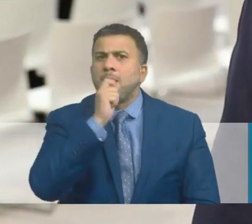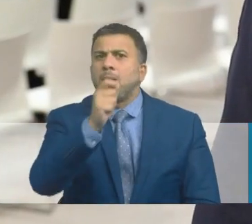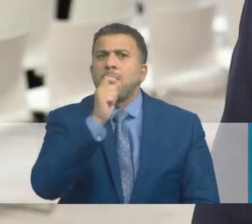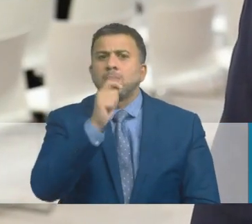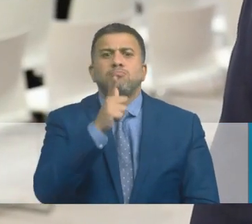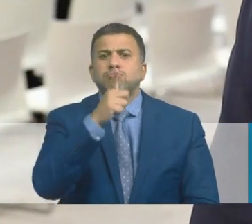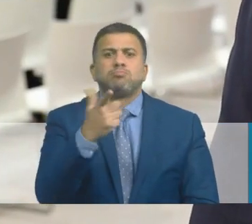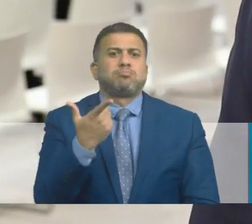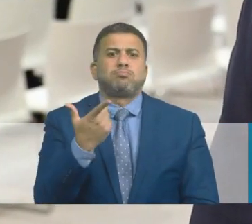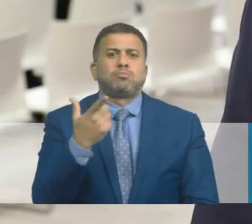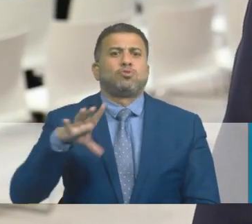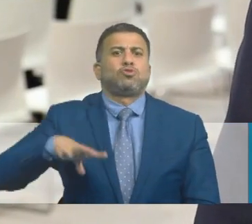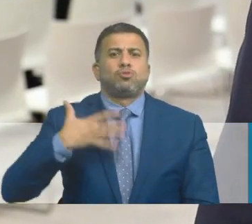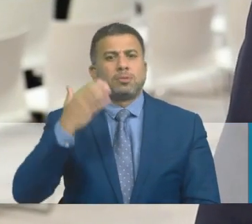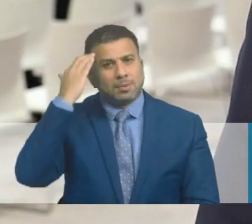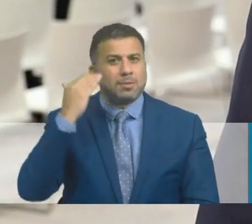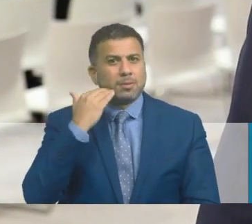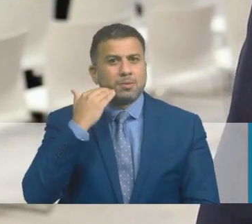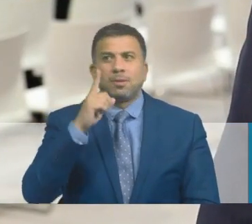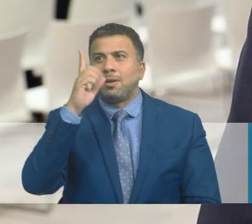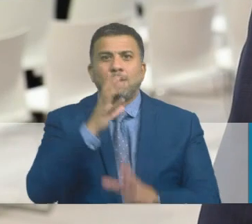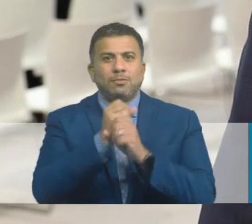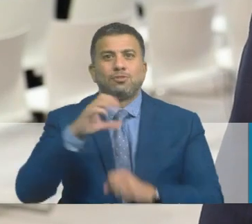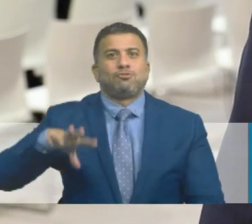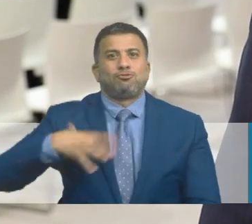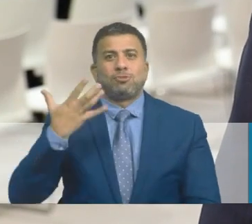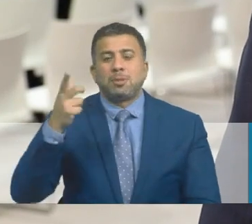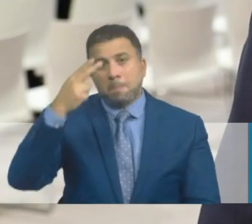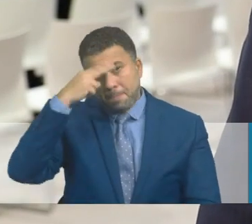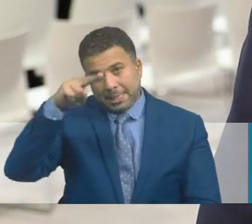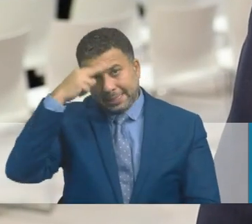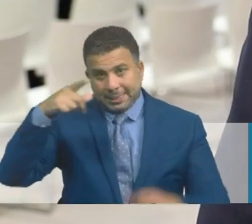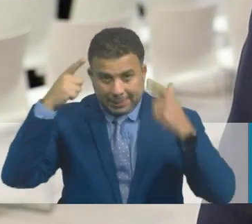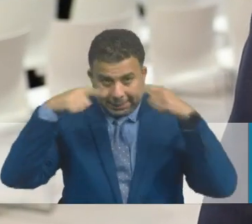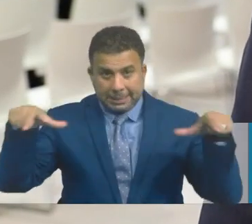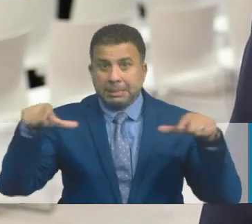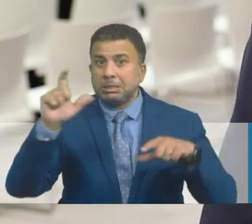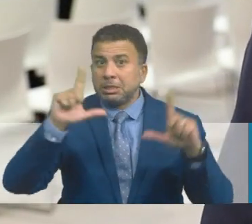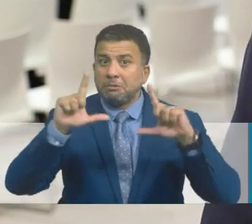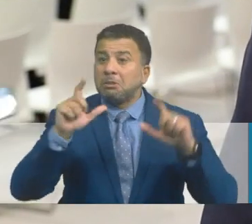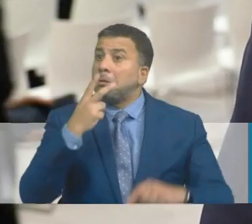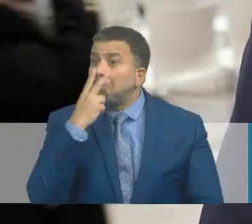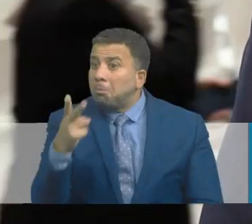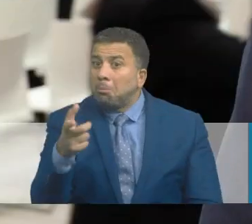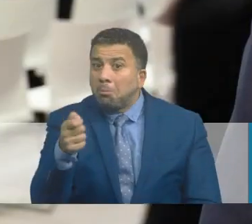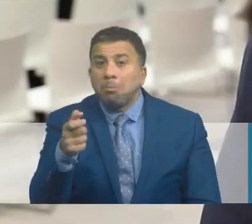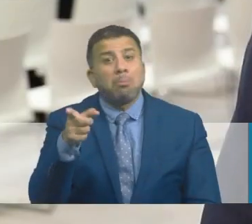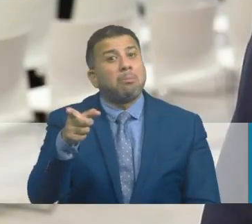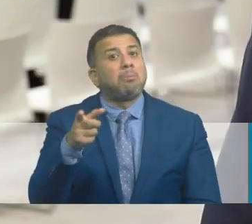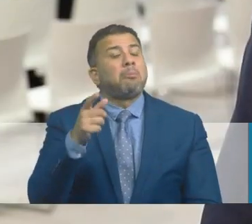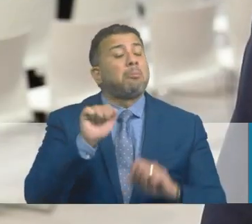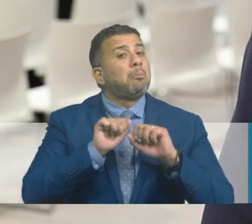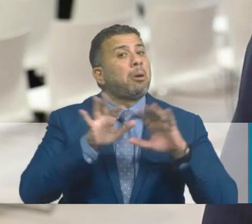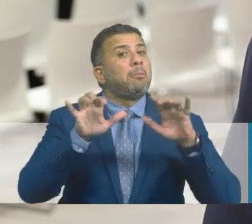كلمة الشيخة الله يطول بعمرها موجود في قنوات المكسيكية، وهذا الحمد لله دليل على أن